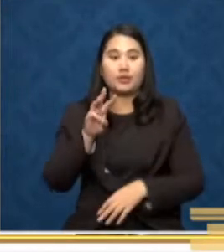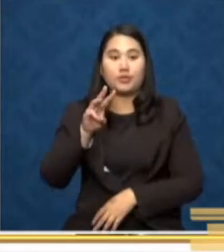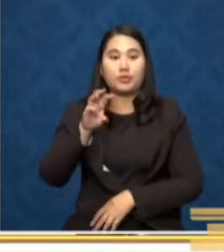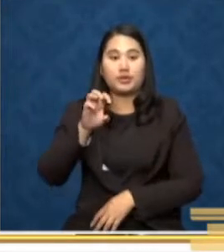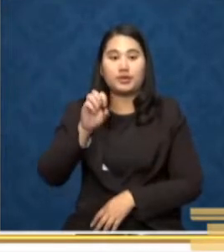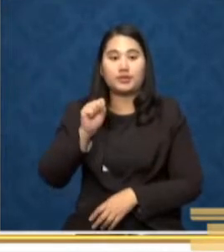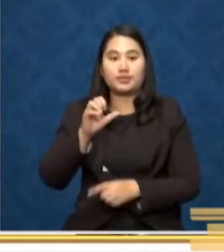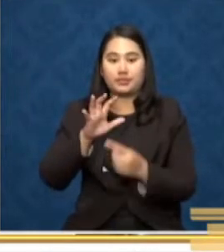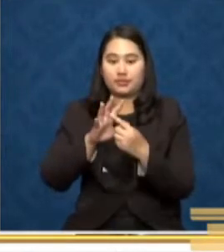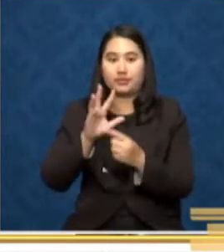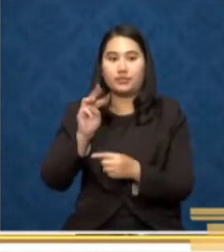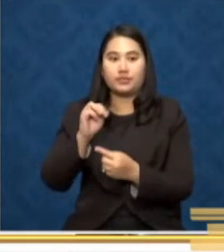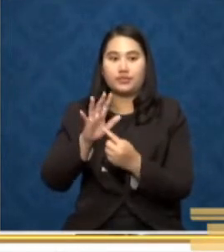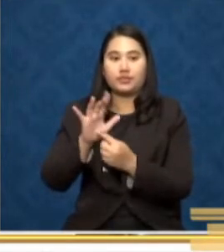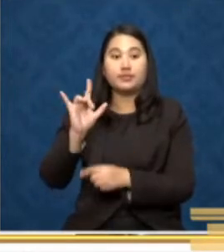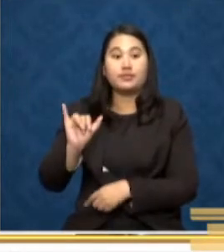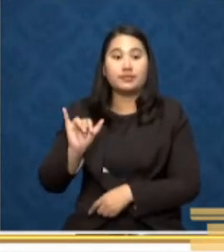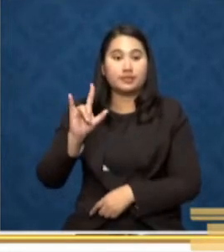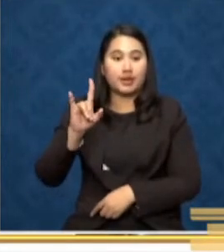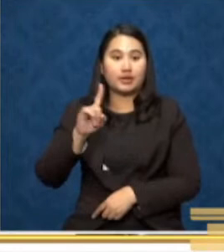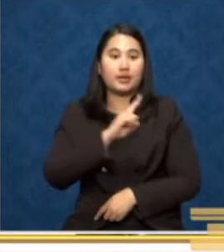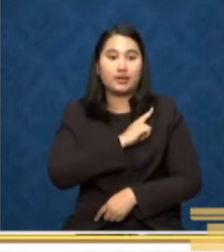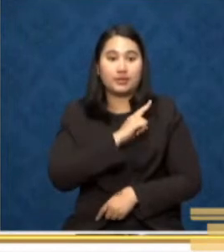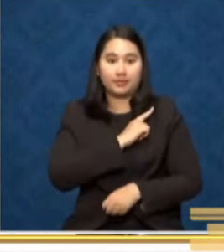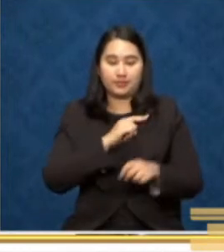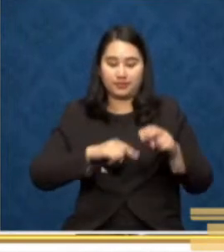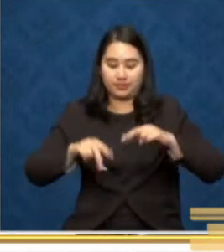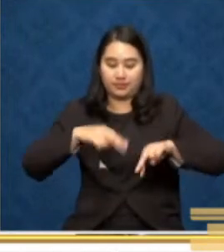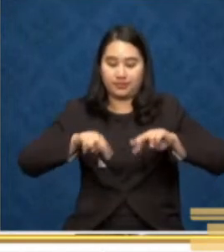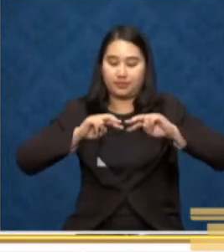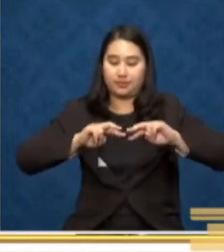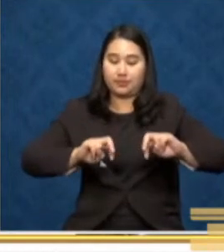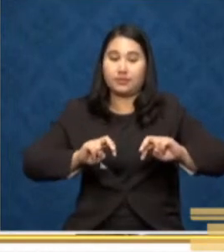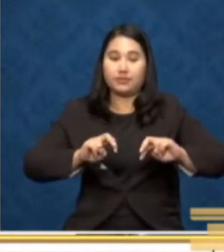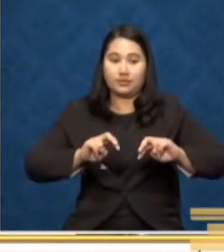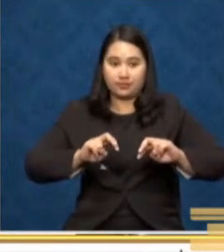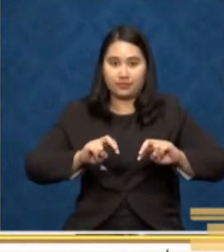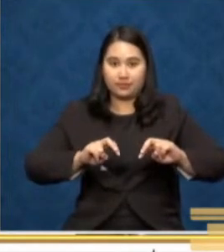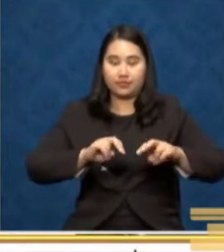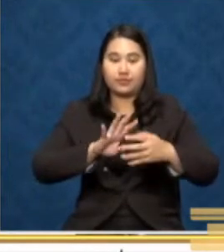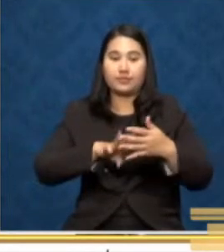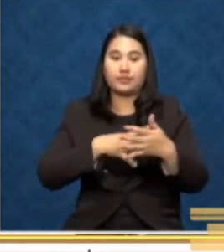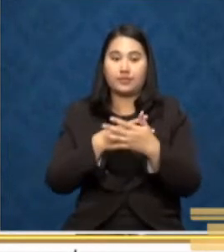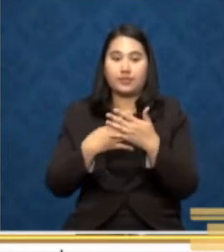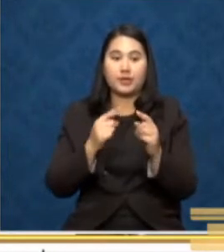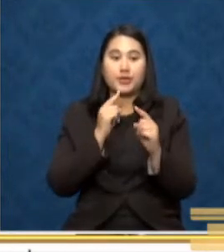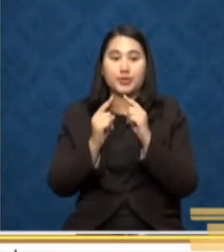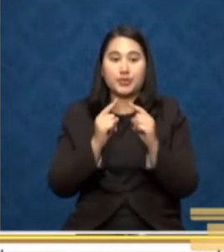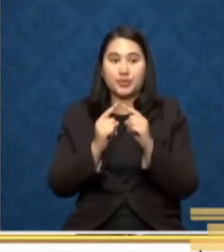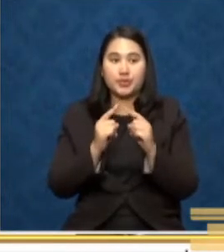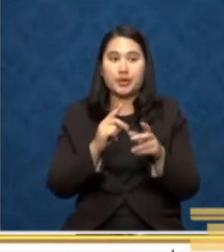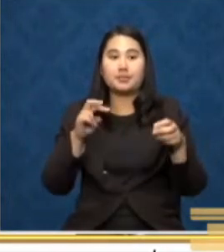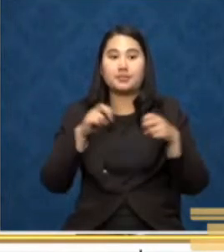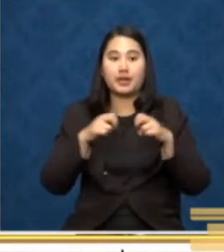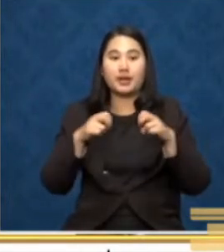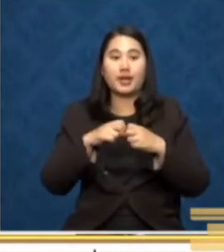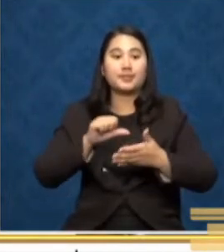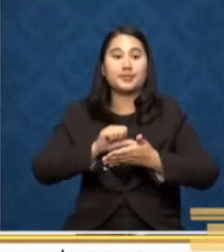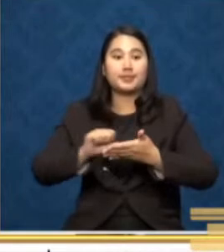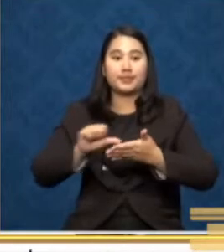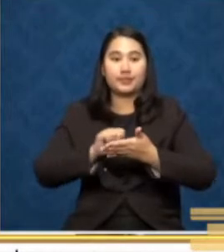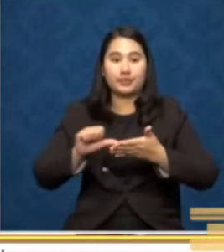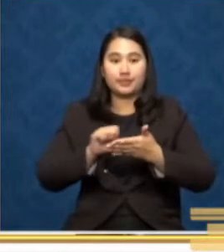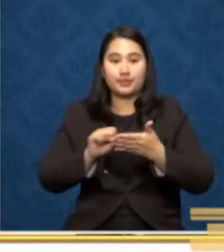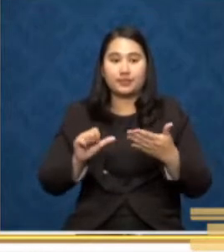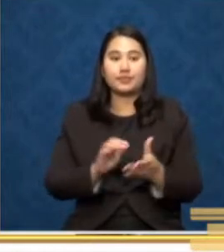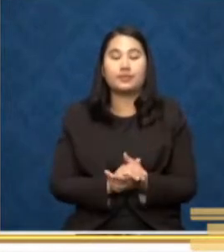ามัญเพื่อศึกษาแนวทางกระบวนการการสร้างสันติภาพเพื่อแก้ปัญหาความขัดแย้งที่เกิด